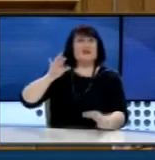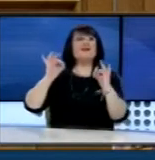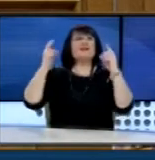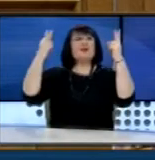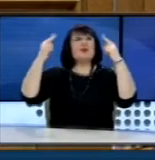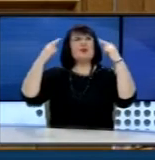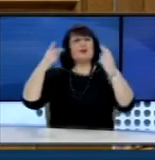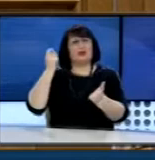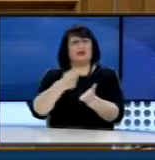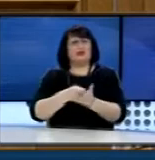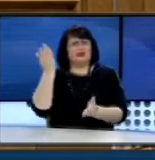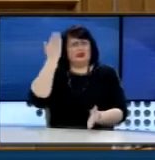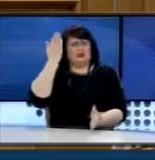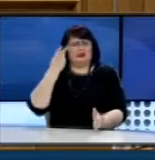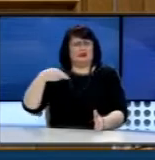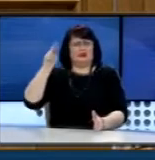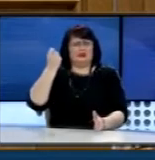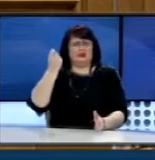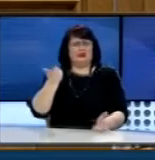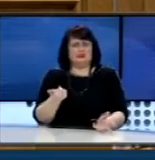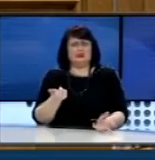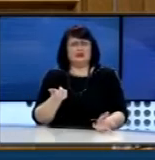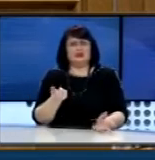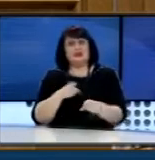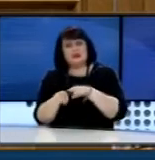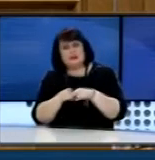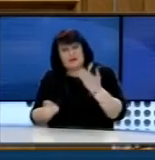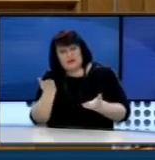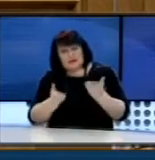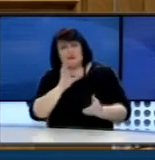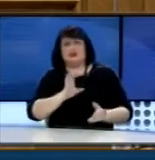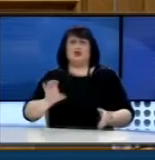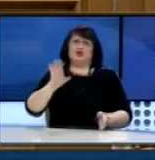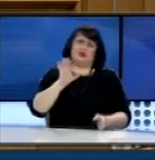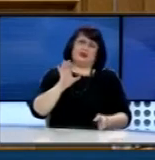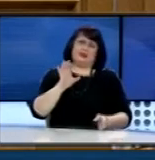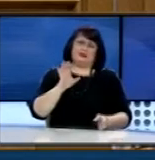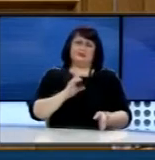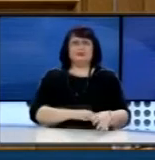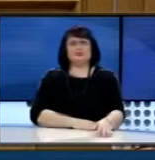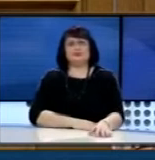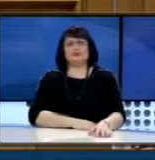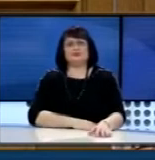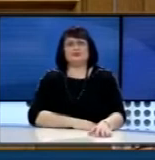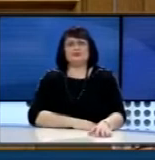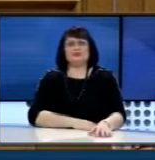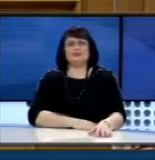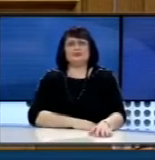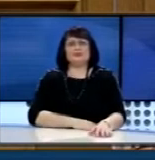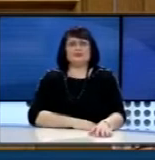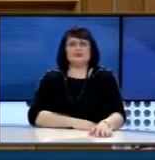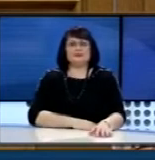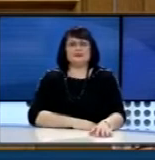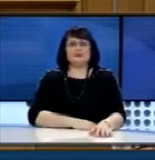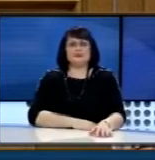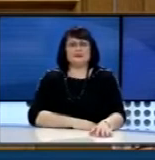μας, για την, σε σχέση με άλλες χώρες γειτονικές, για το κλείδωμα